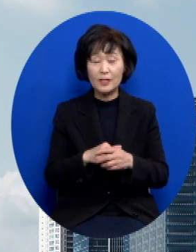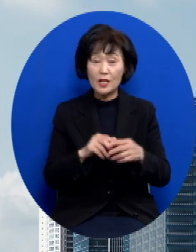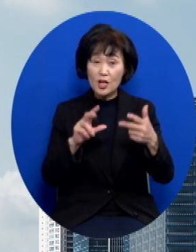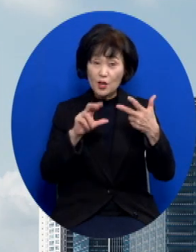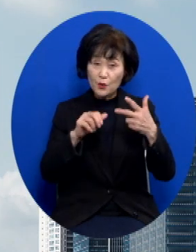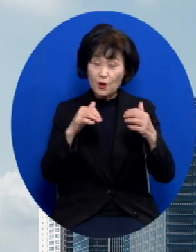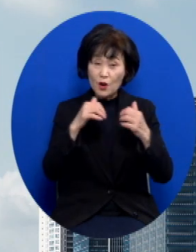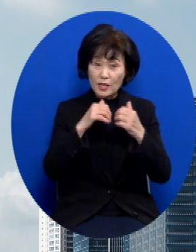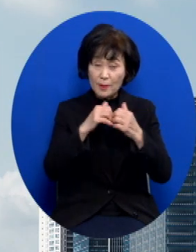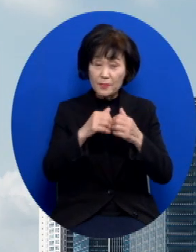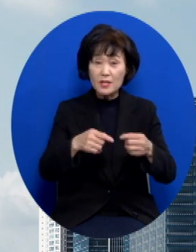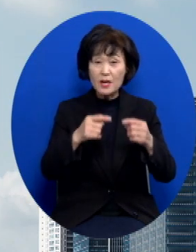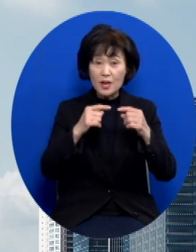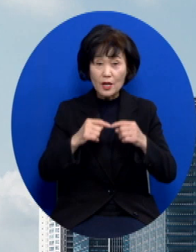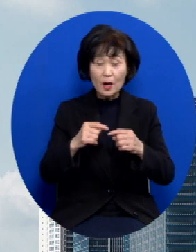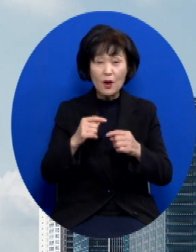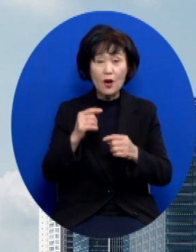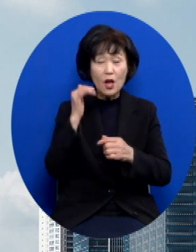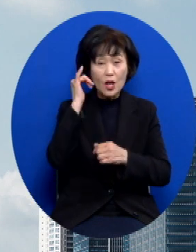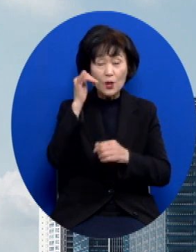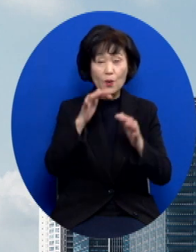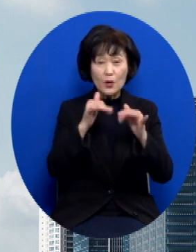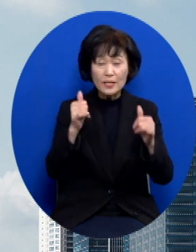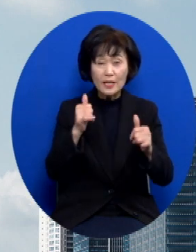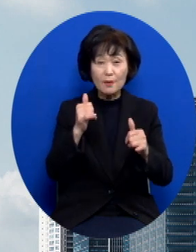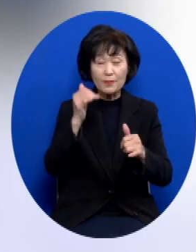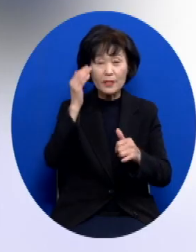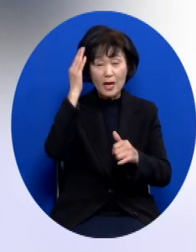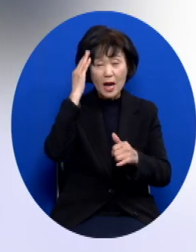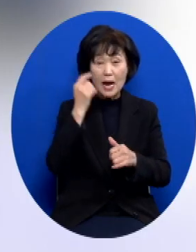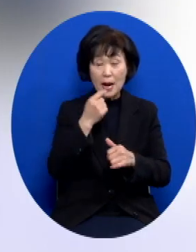6.25 참전 영웅의 흑백 사진을 컬러로 복원합니다.